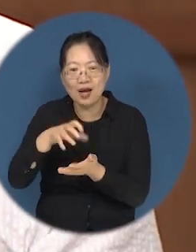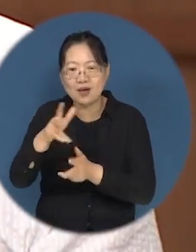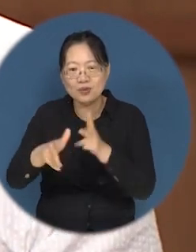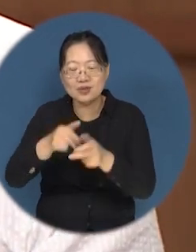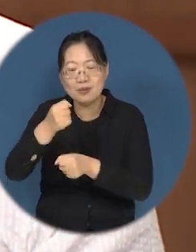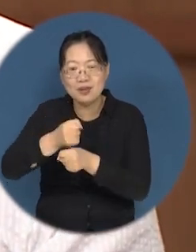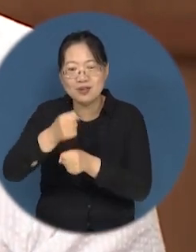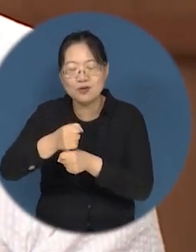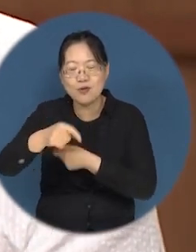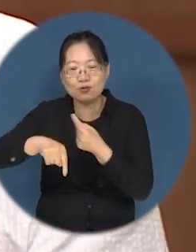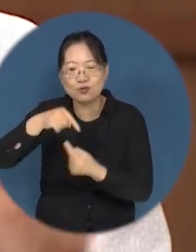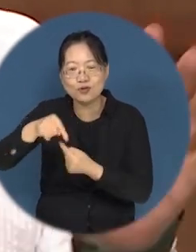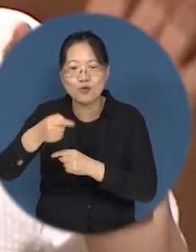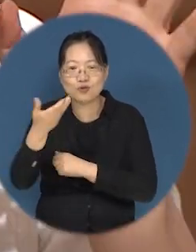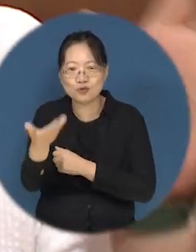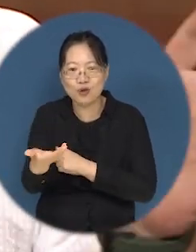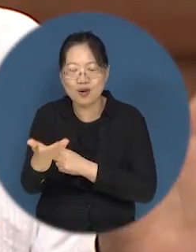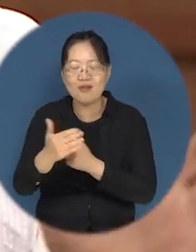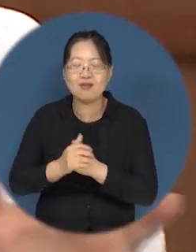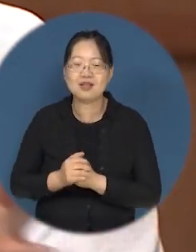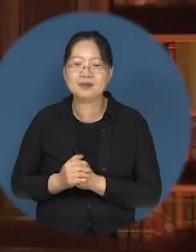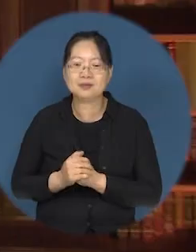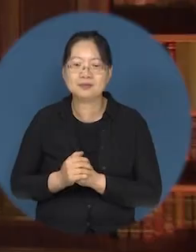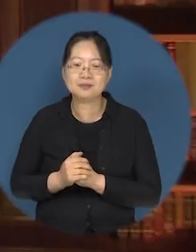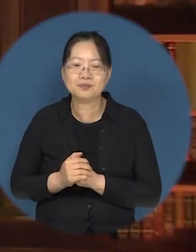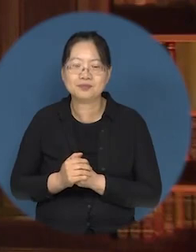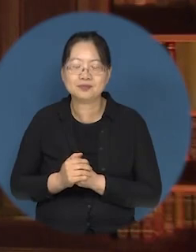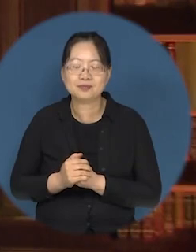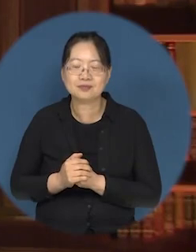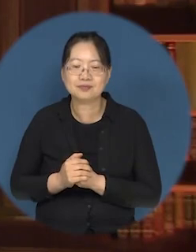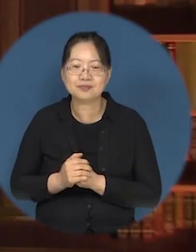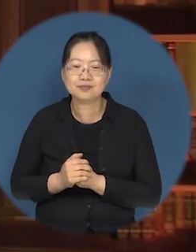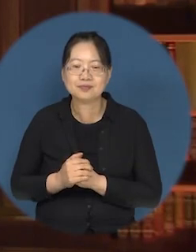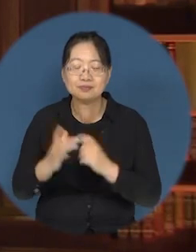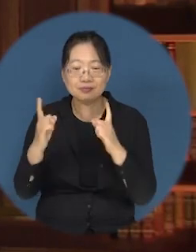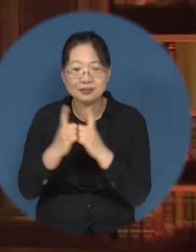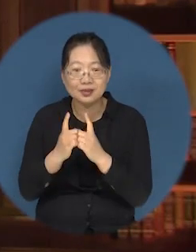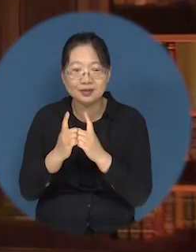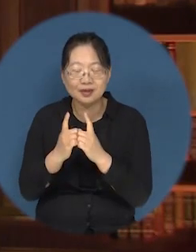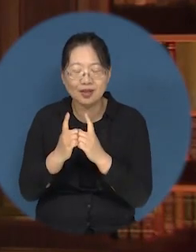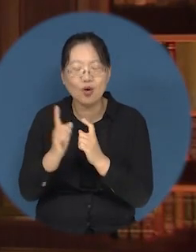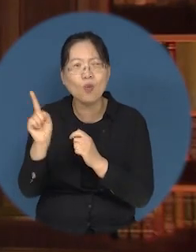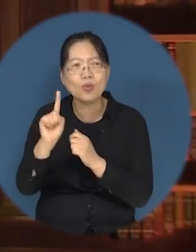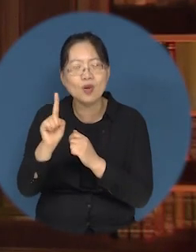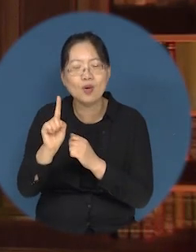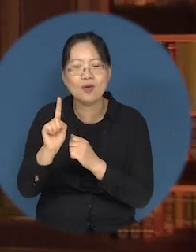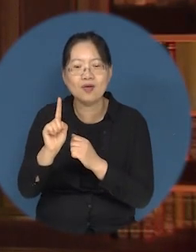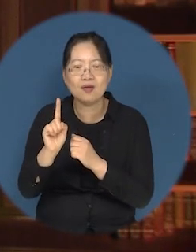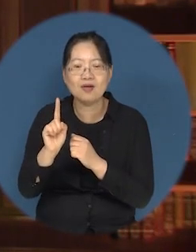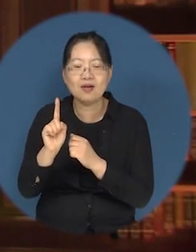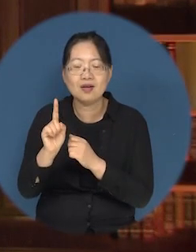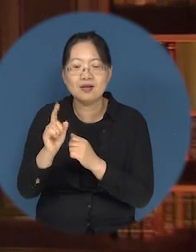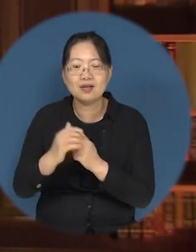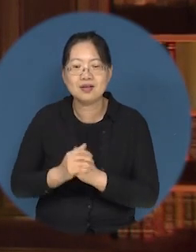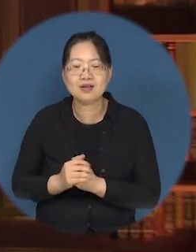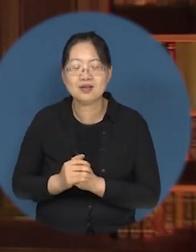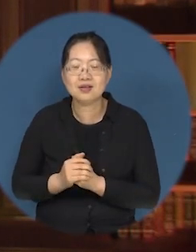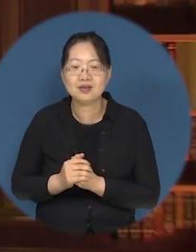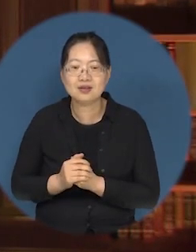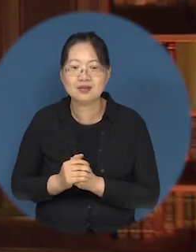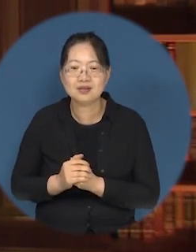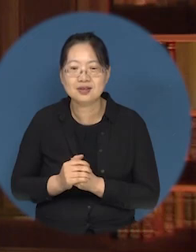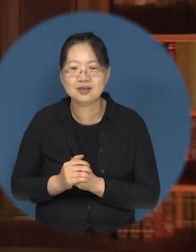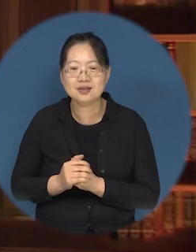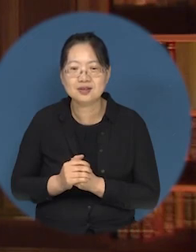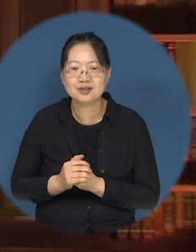공장을 만들어서 운영을 한다든지 뭐 이런 쪽을 했었지 그러다가 이제 인연이 돼서 하는데 사실은 리버의 그